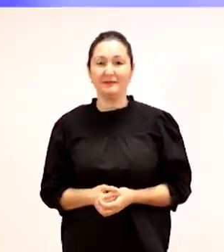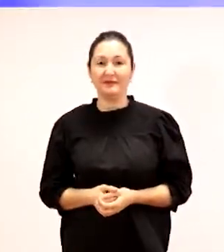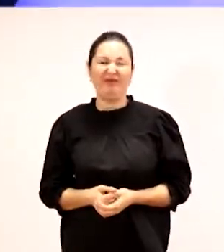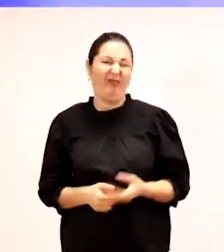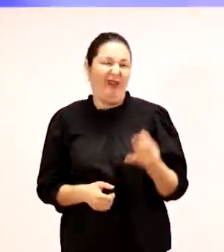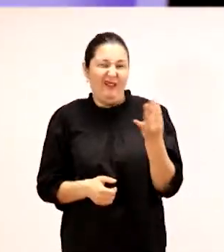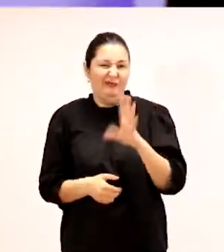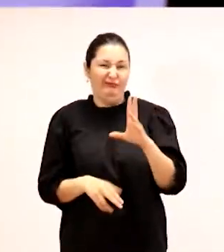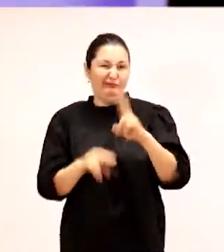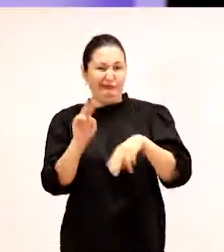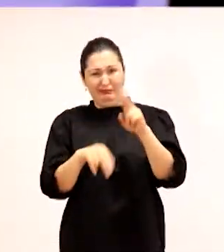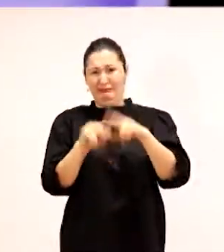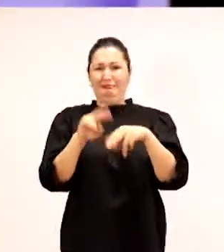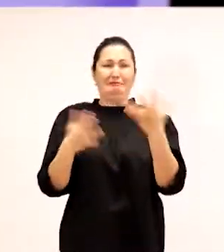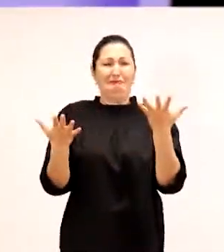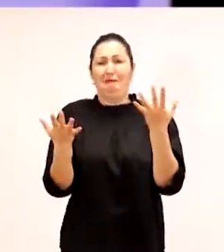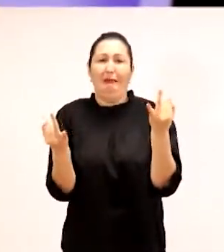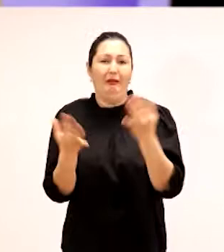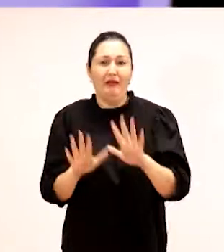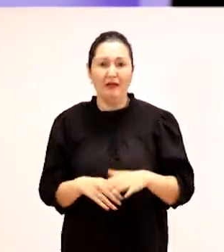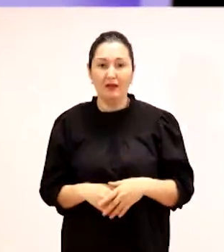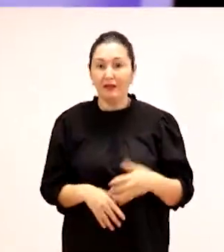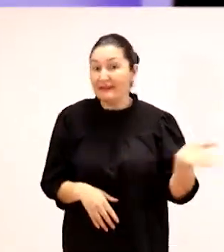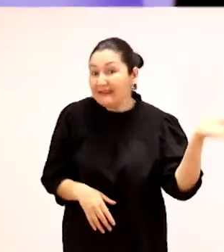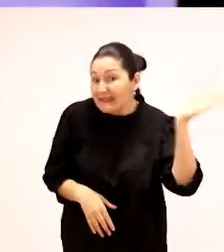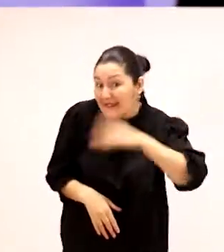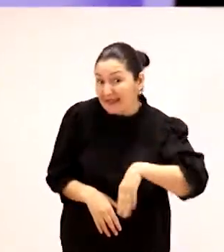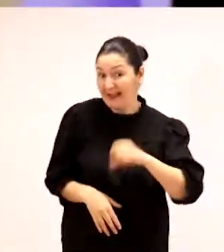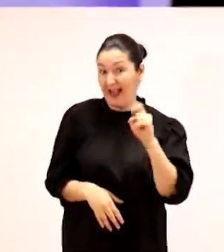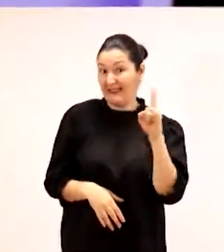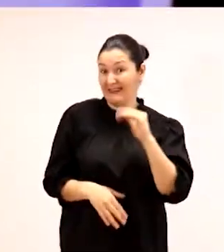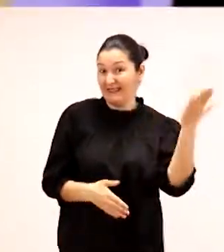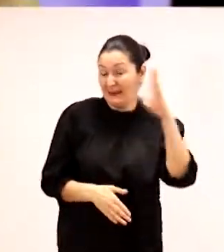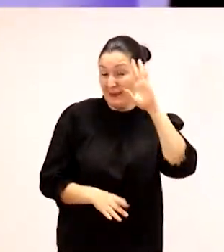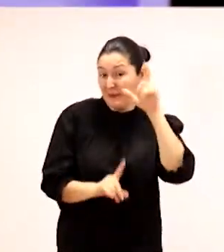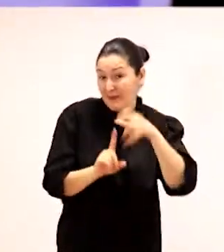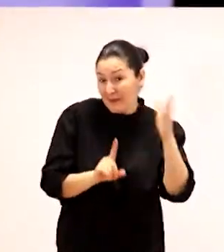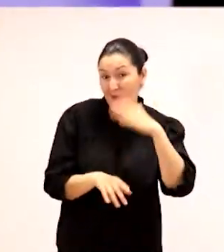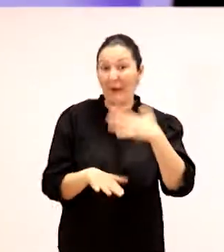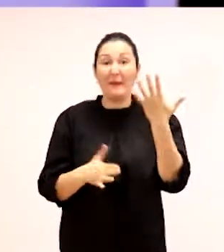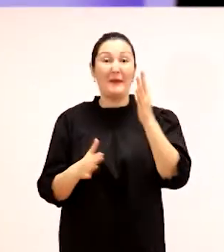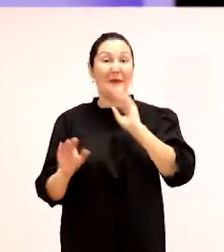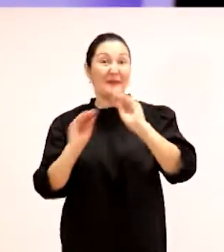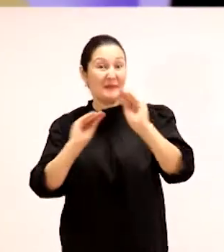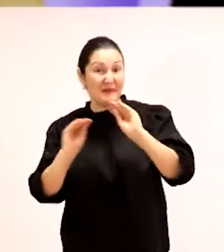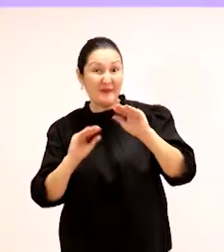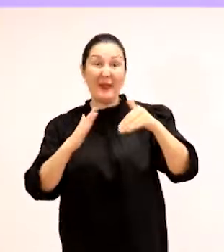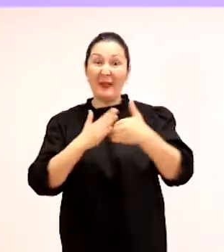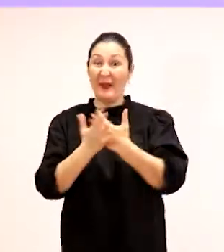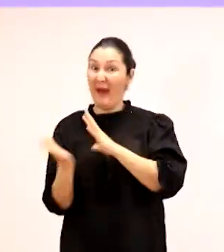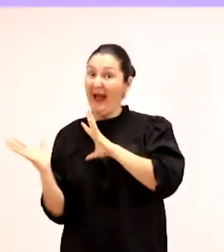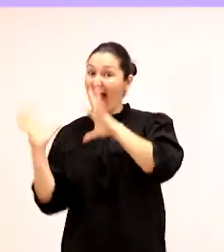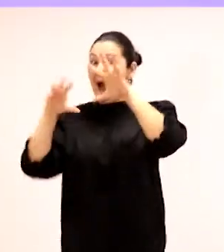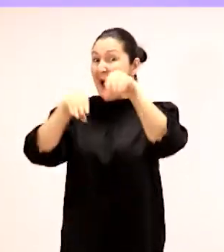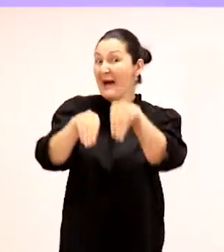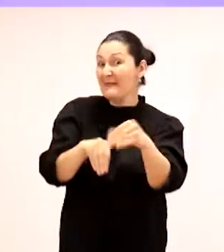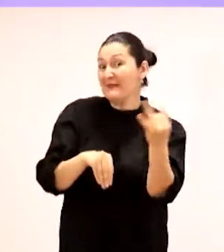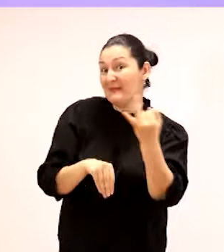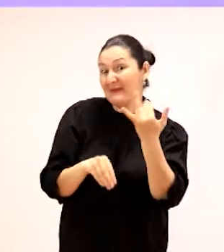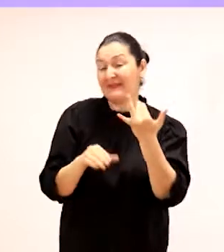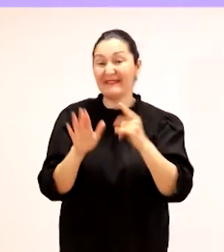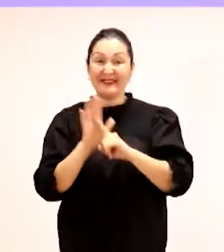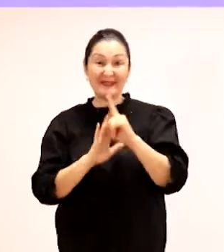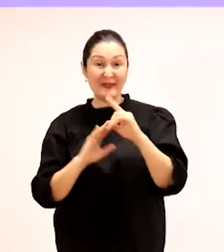Это неинтересно! Ну давай, Азиз, построим дом, а потом устроим новоселье. Сядем за стол